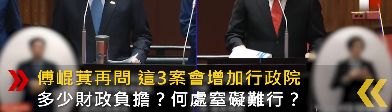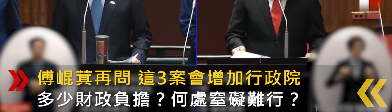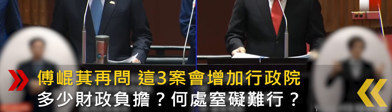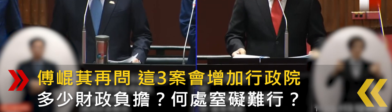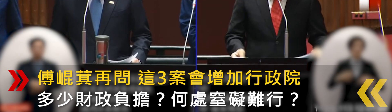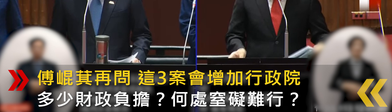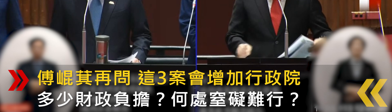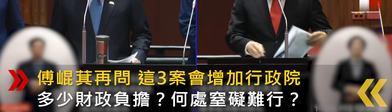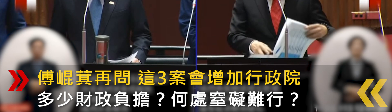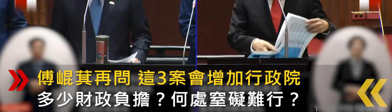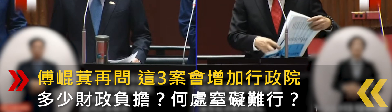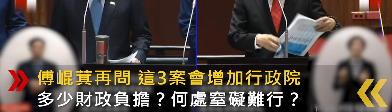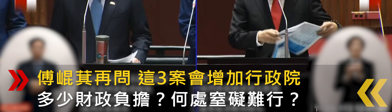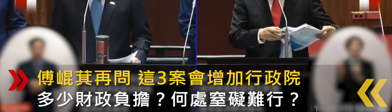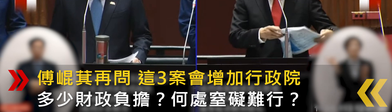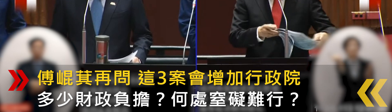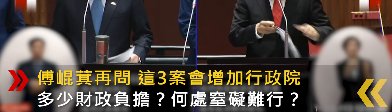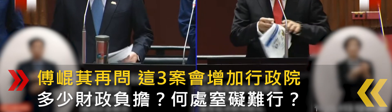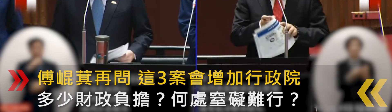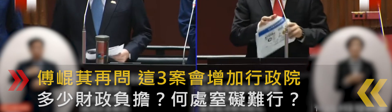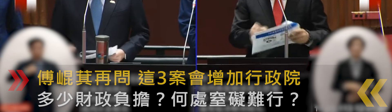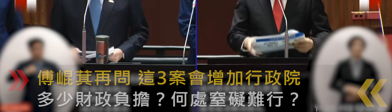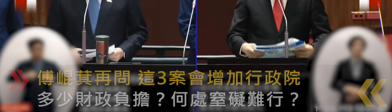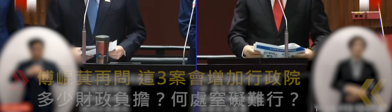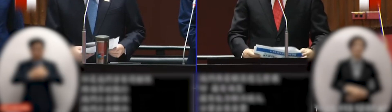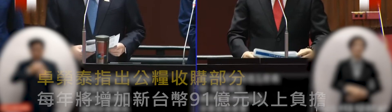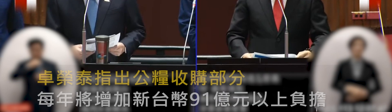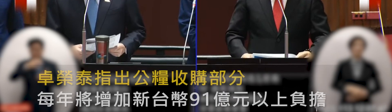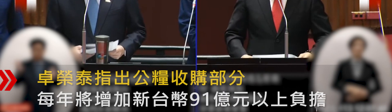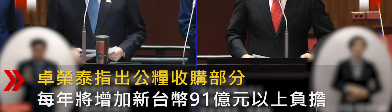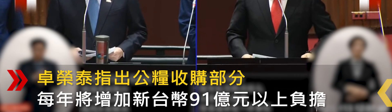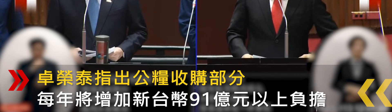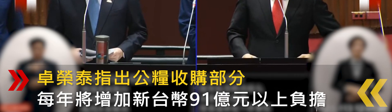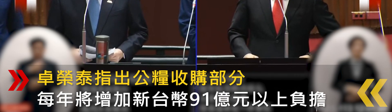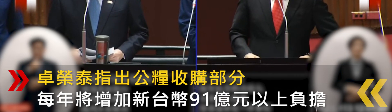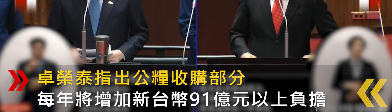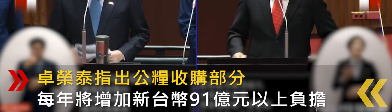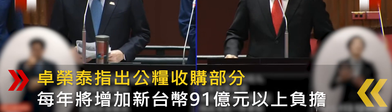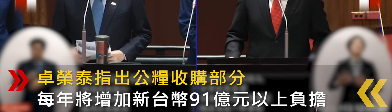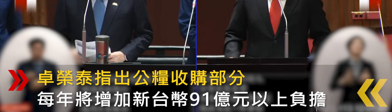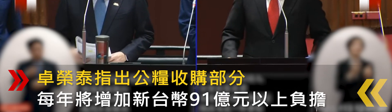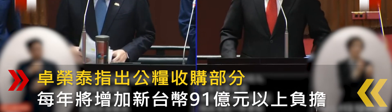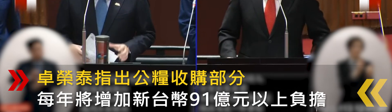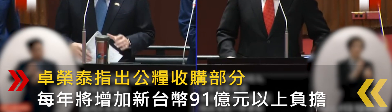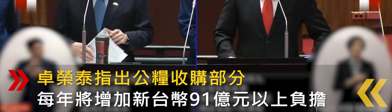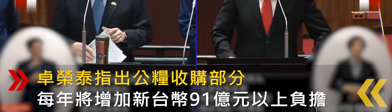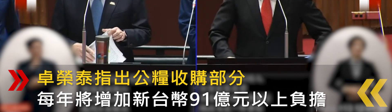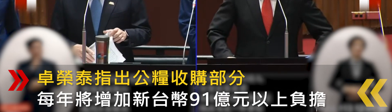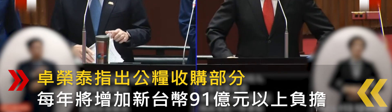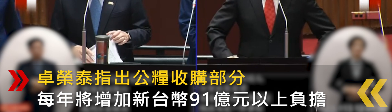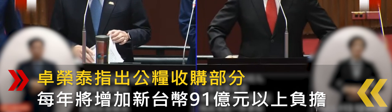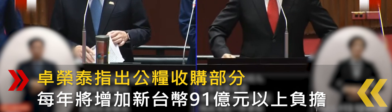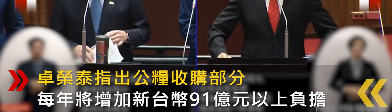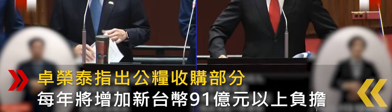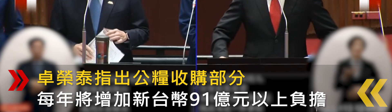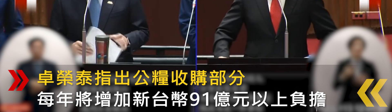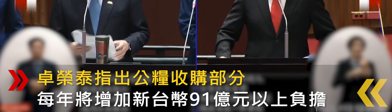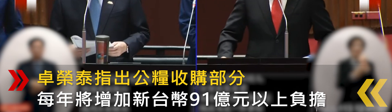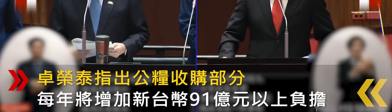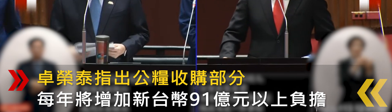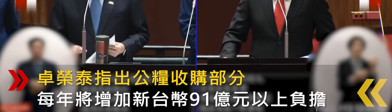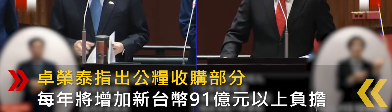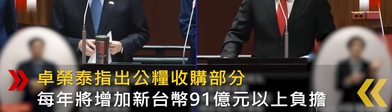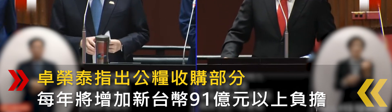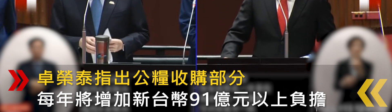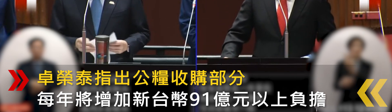经 让人民了解 核准的健保总额超过712亿。 请问一下， 这个难道不是在解决吗？ 这三项法律案跟决